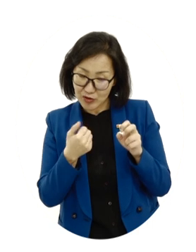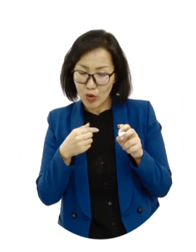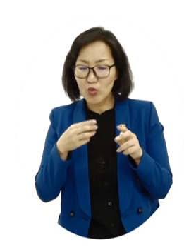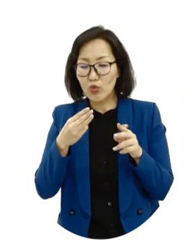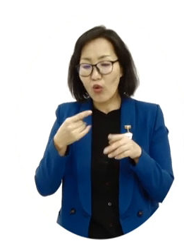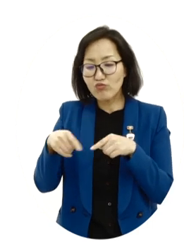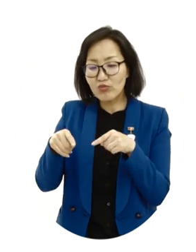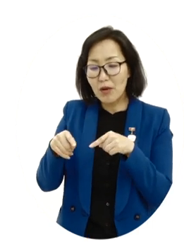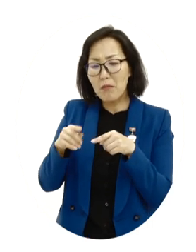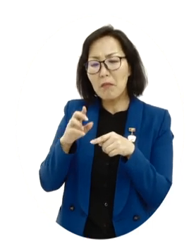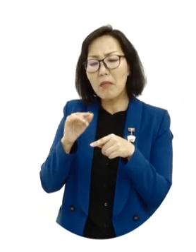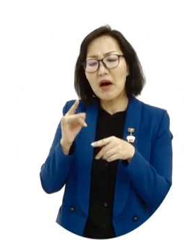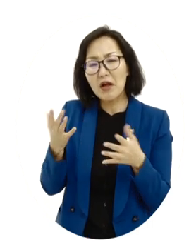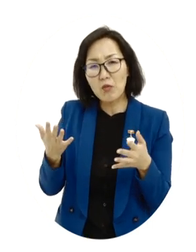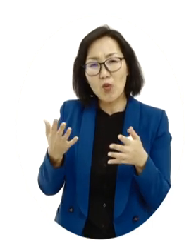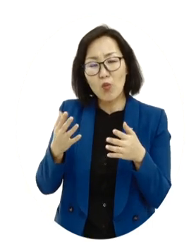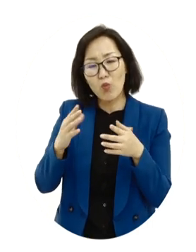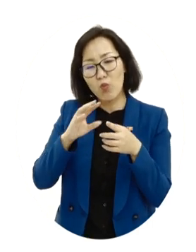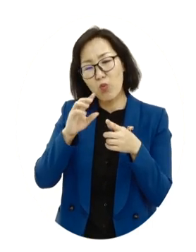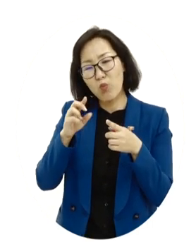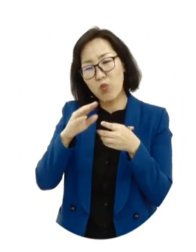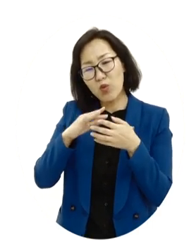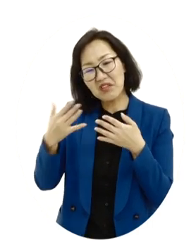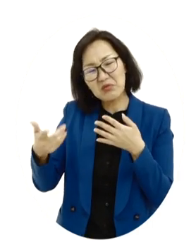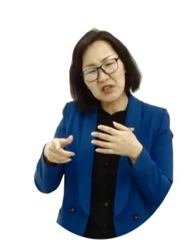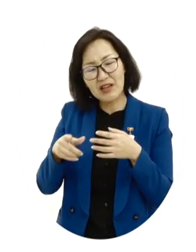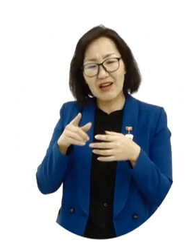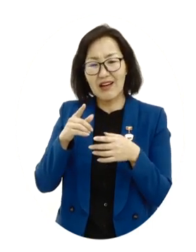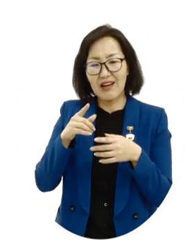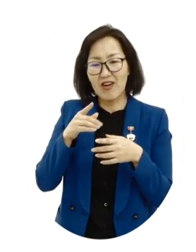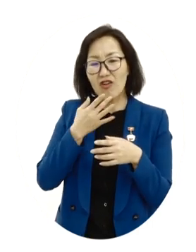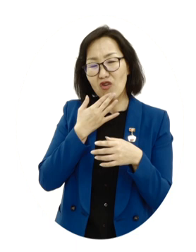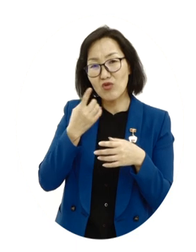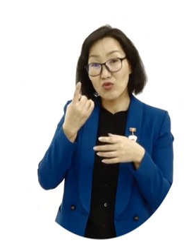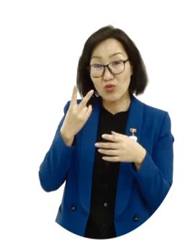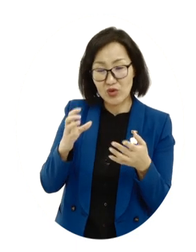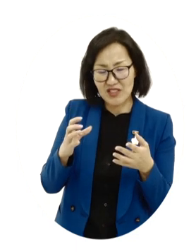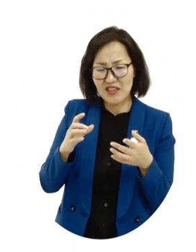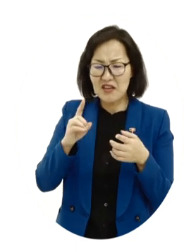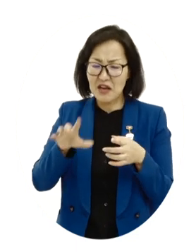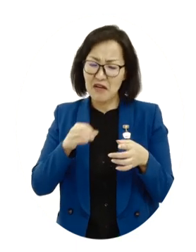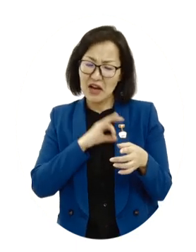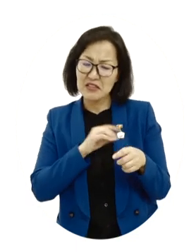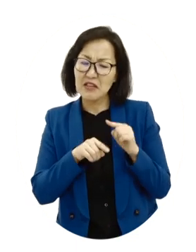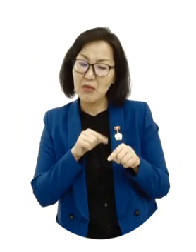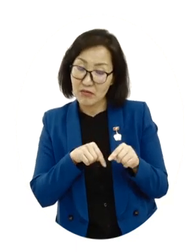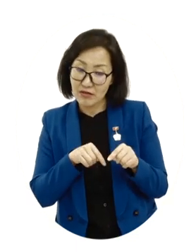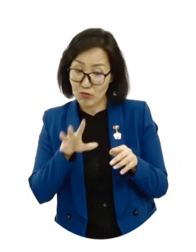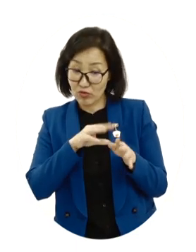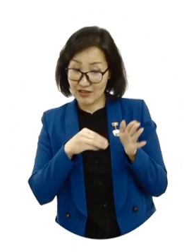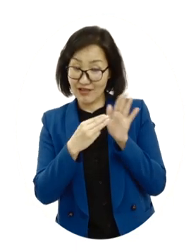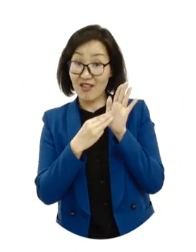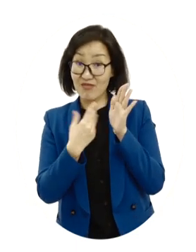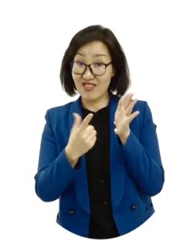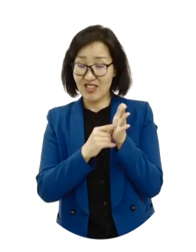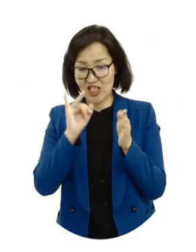буюу бүтээгдэхүүний гадаад байдал, үнэр, өнгө зүс, хэрэглээ талыг тайлбарлавал илүү сайн байдаг байх нь.